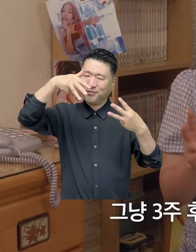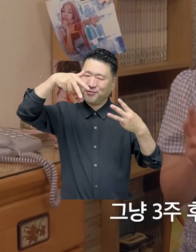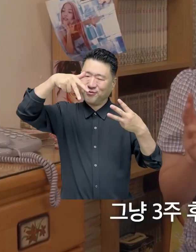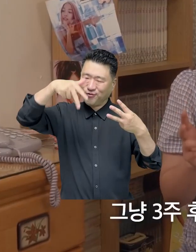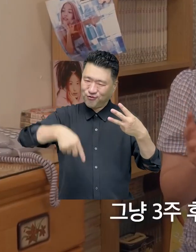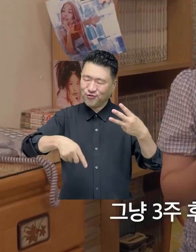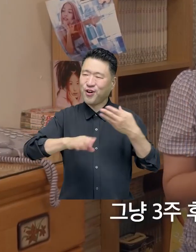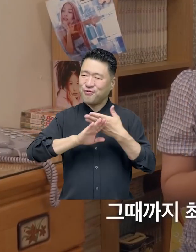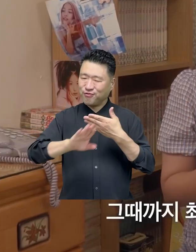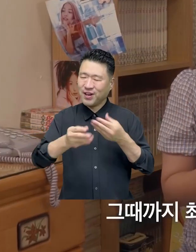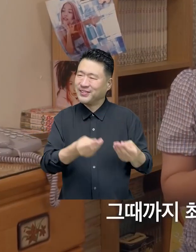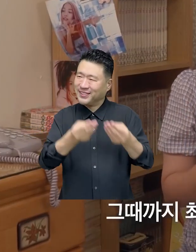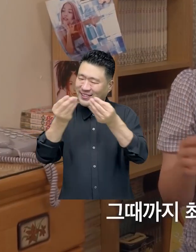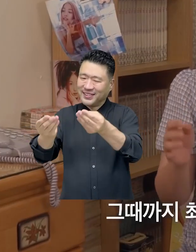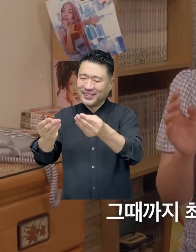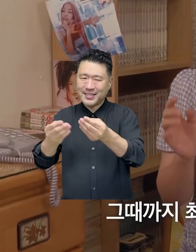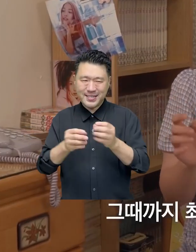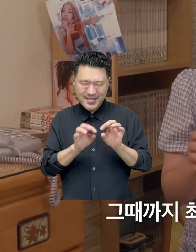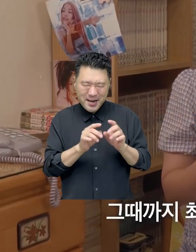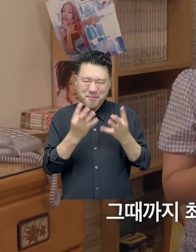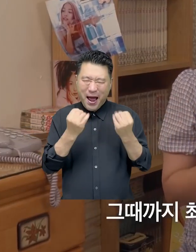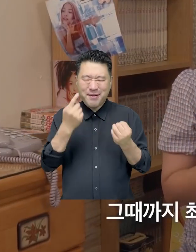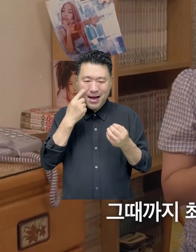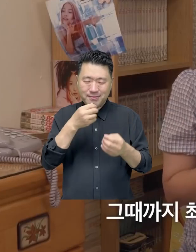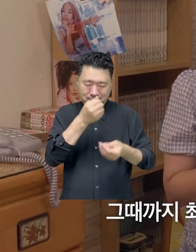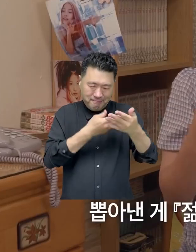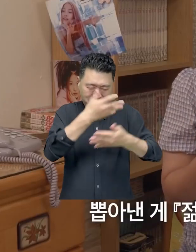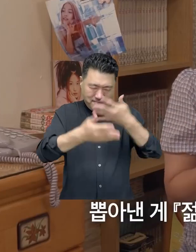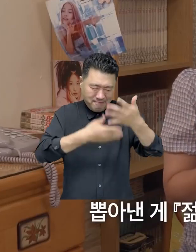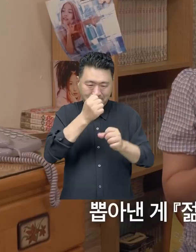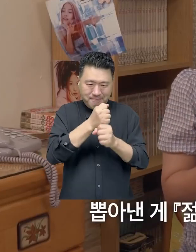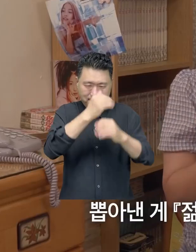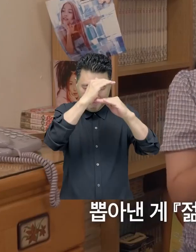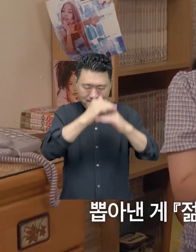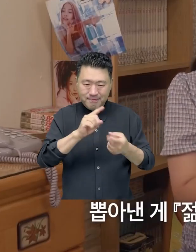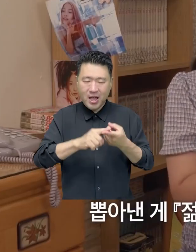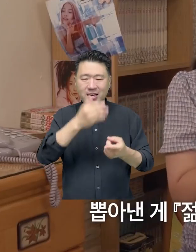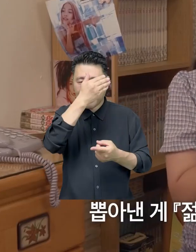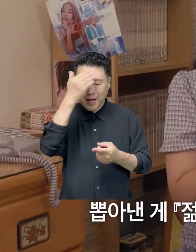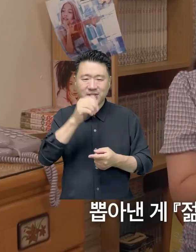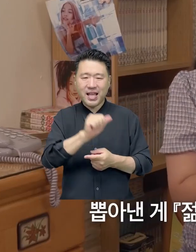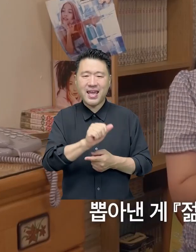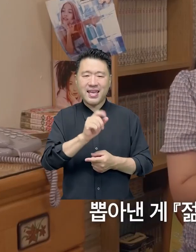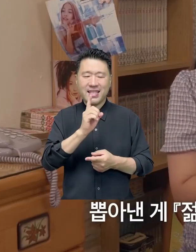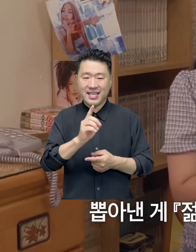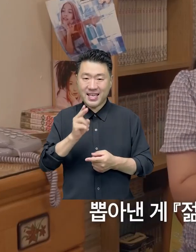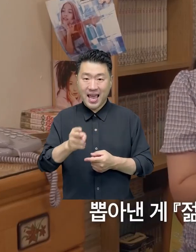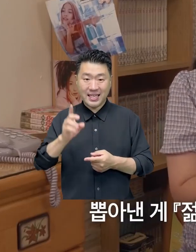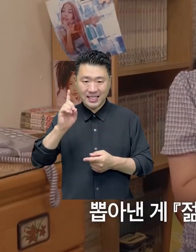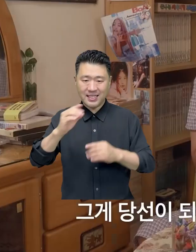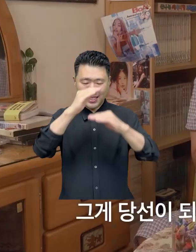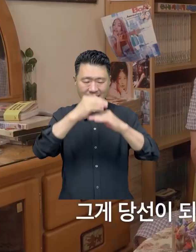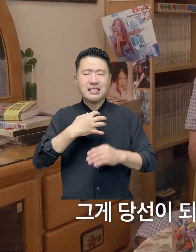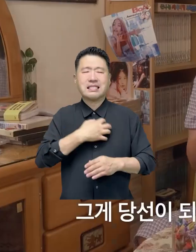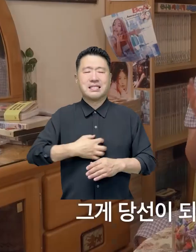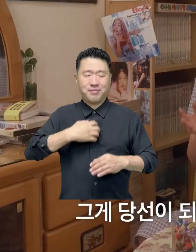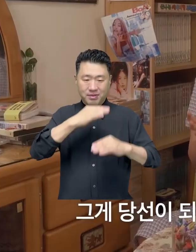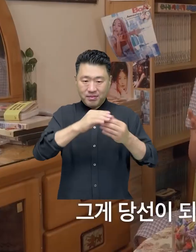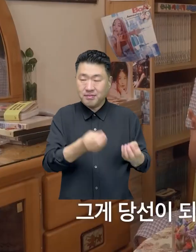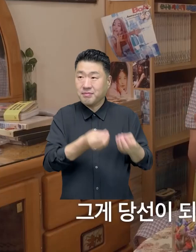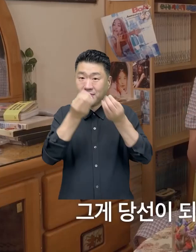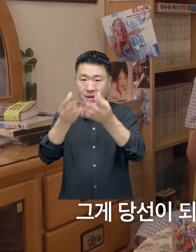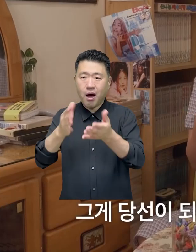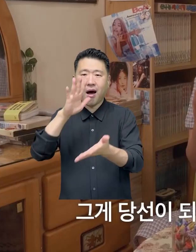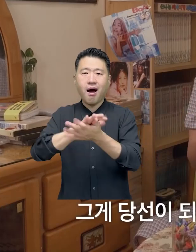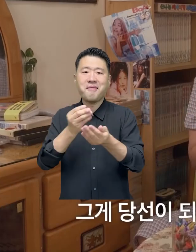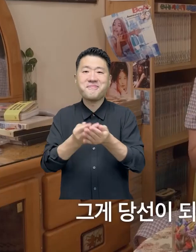3주 후에 뭔가 마감이 있으니까 그때까지 최대한 많이 써보자고 해서 뽑아낸 게 젊은 ADHD의 슬픈 초고였고 그게 당선이